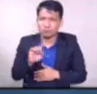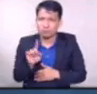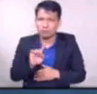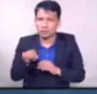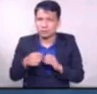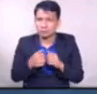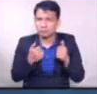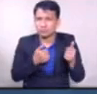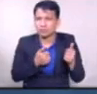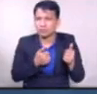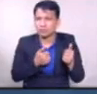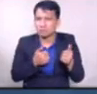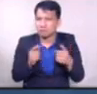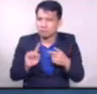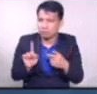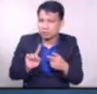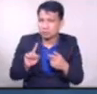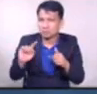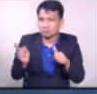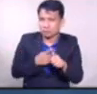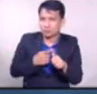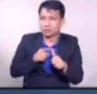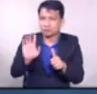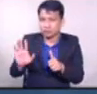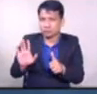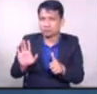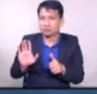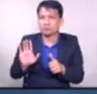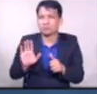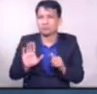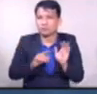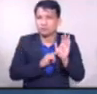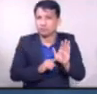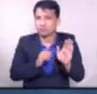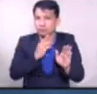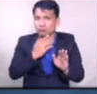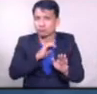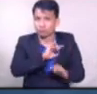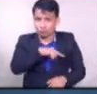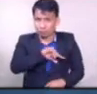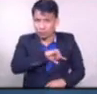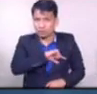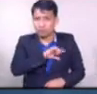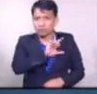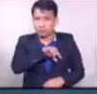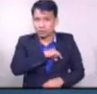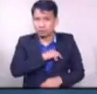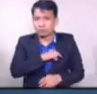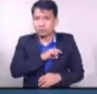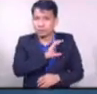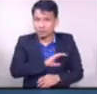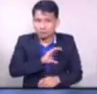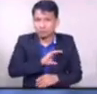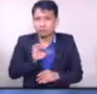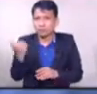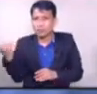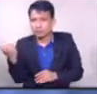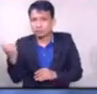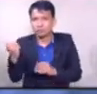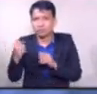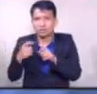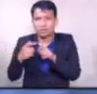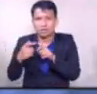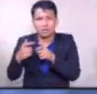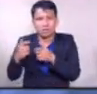ang maituturing mong pangunahing bentahe mo kumpara sa ibang mga kandidato? Ay, magandang tanong po 'yan, Ma'am